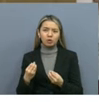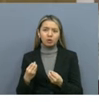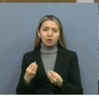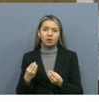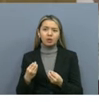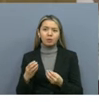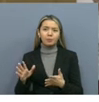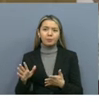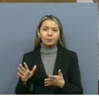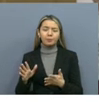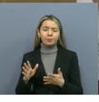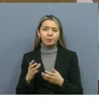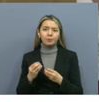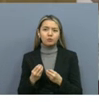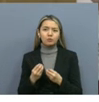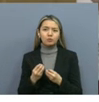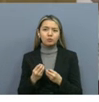жүретін